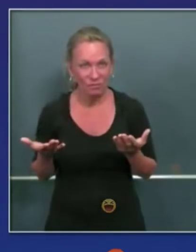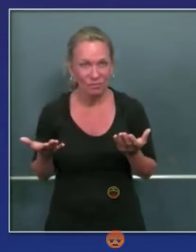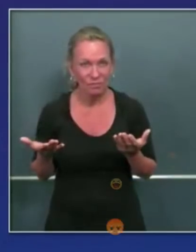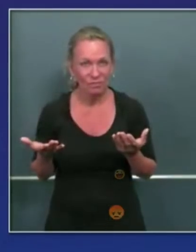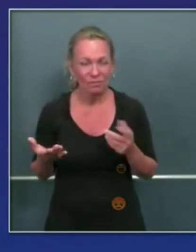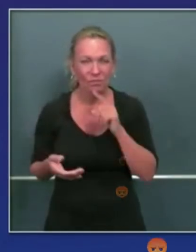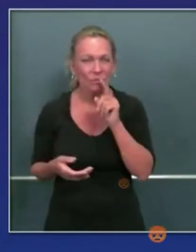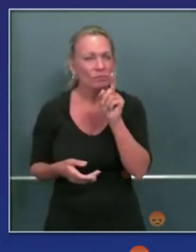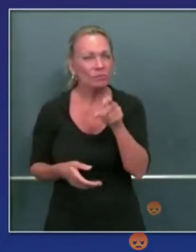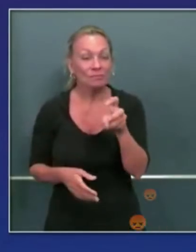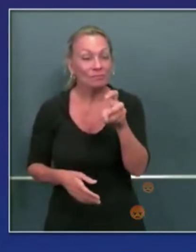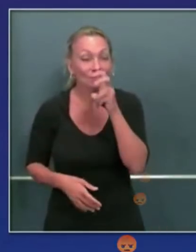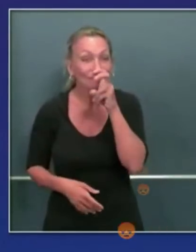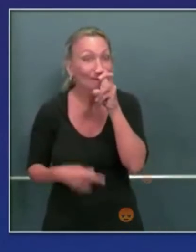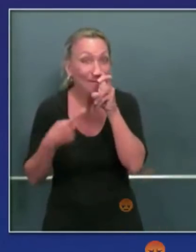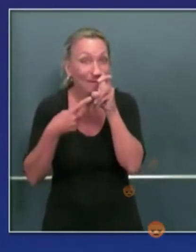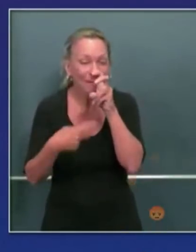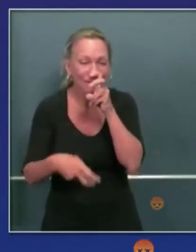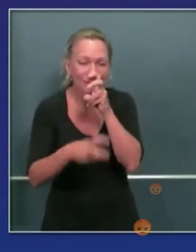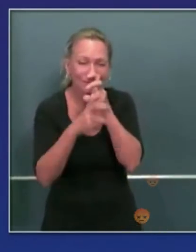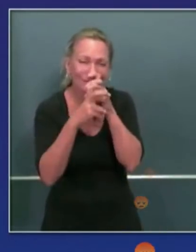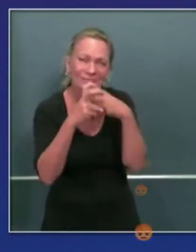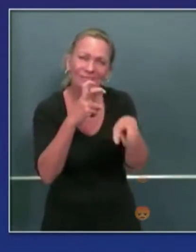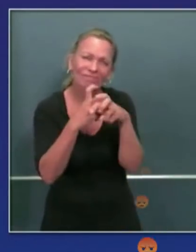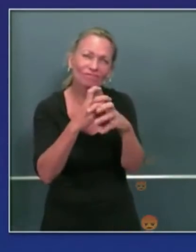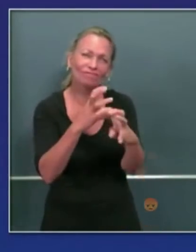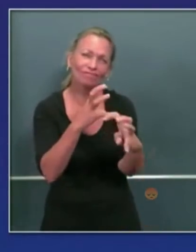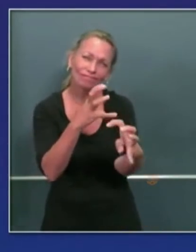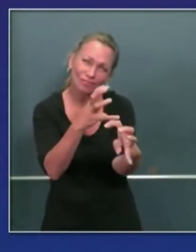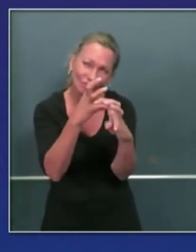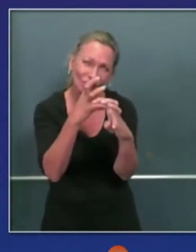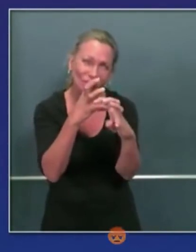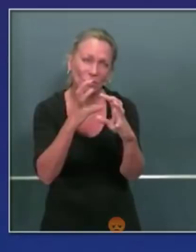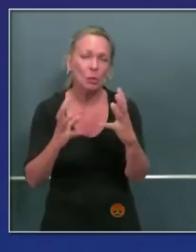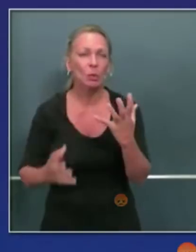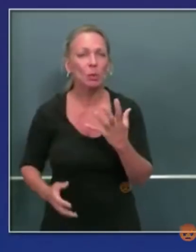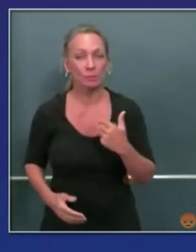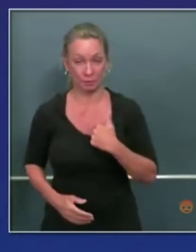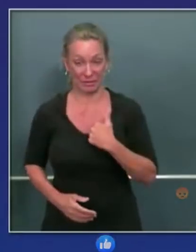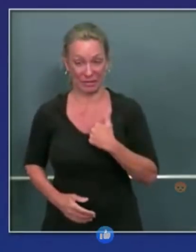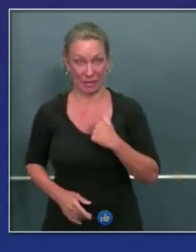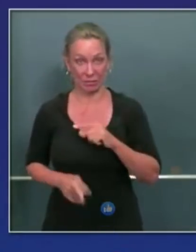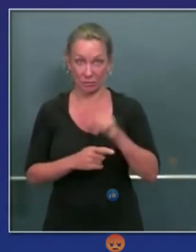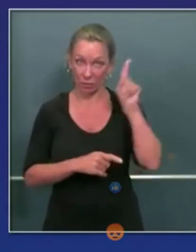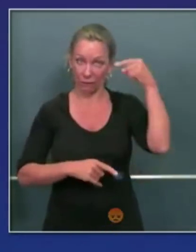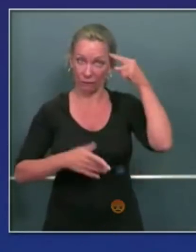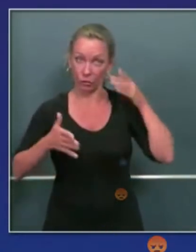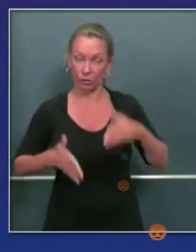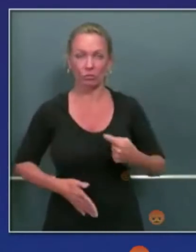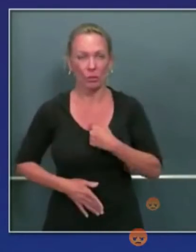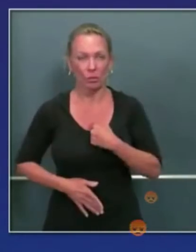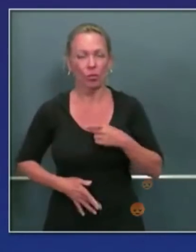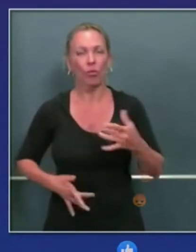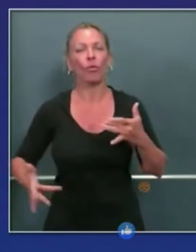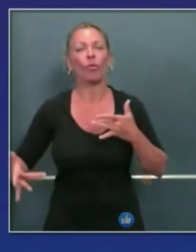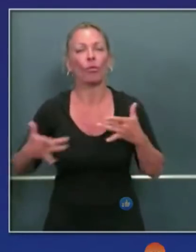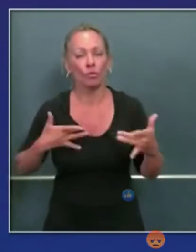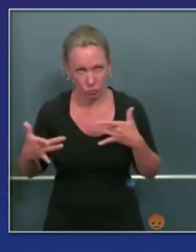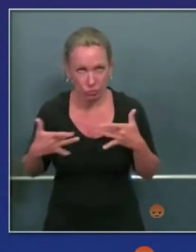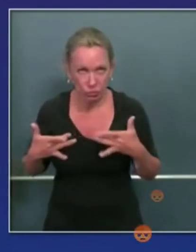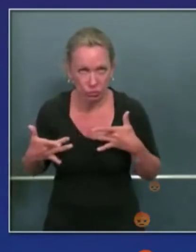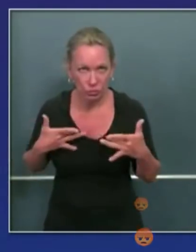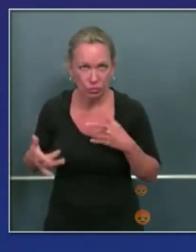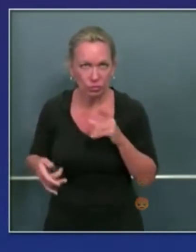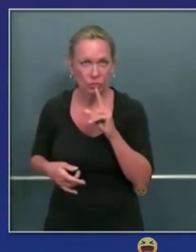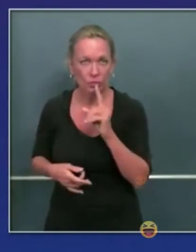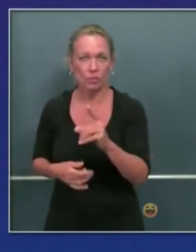rằng là có 7 cái quận đã bị đề nghị là phải đóng cửa những cái bar